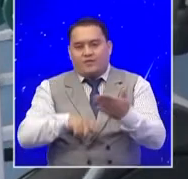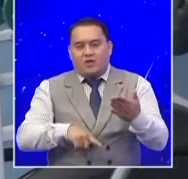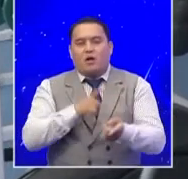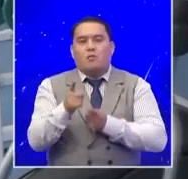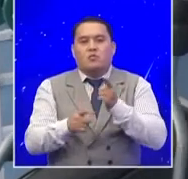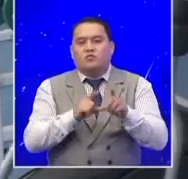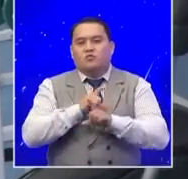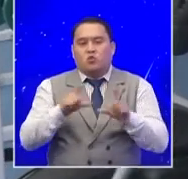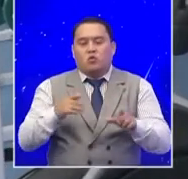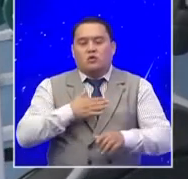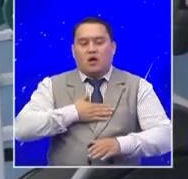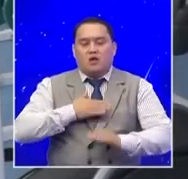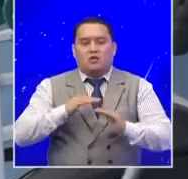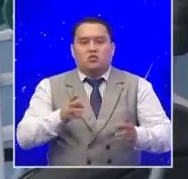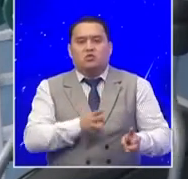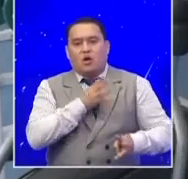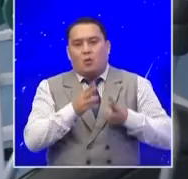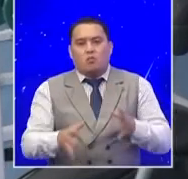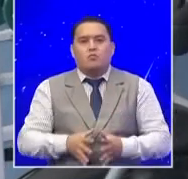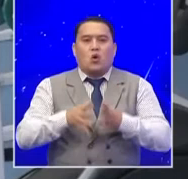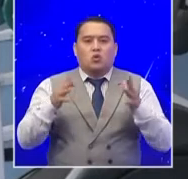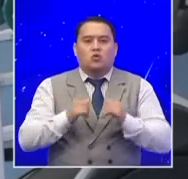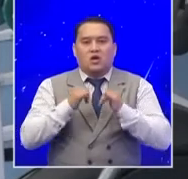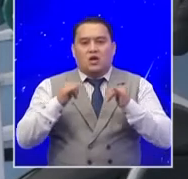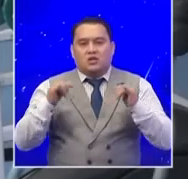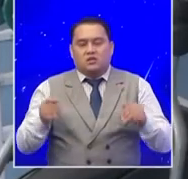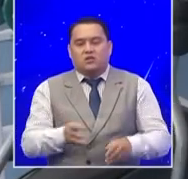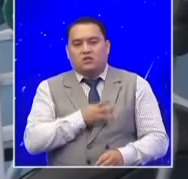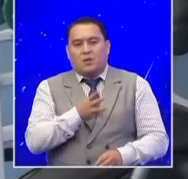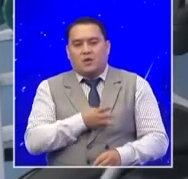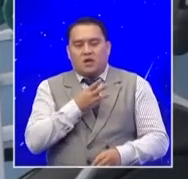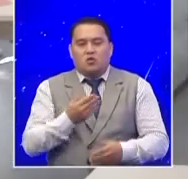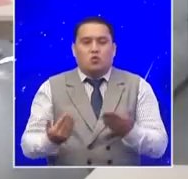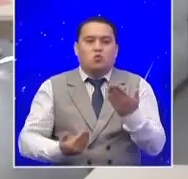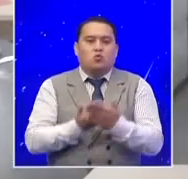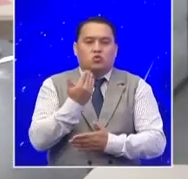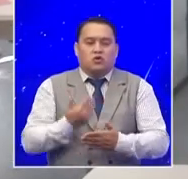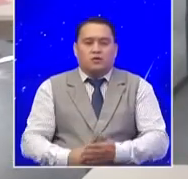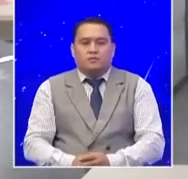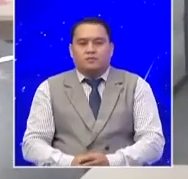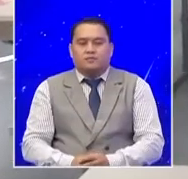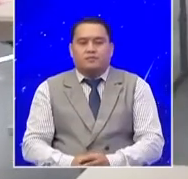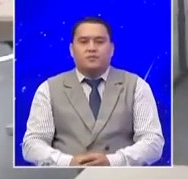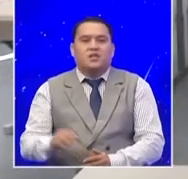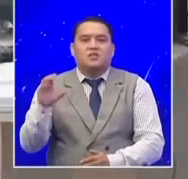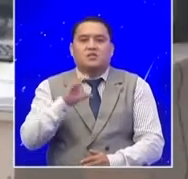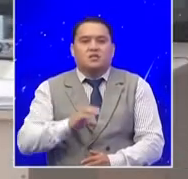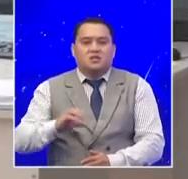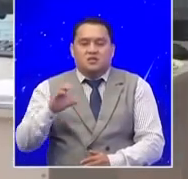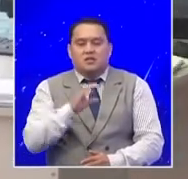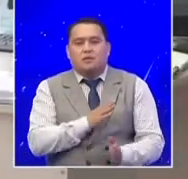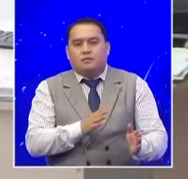обновление школы для наших ребят – это стимул для большего развития и стремление учиться еще лучше. С начала сентября учатся в привычном